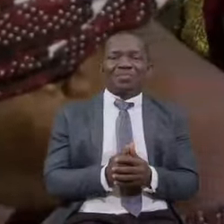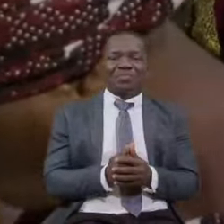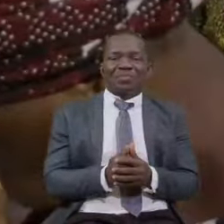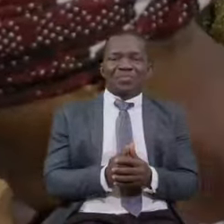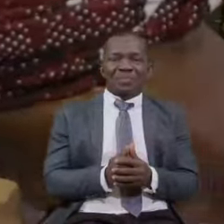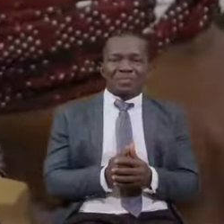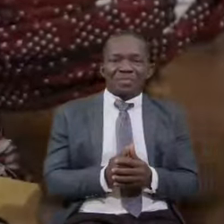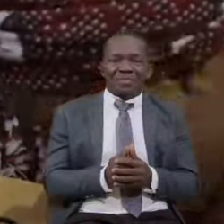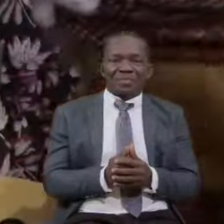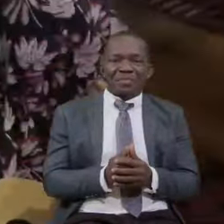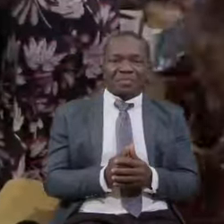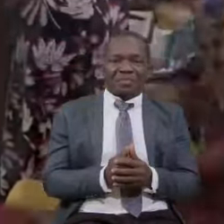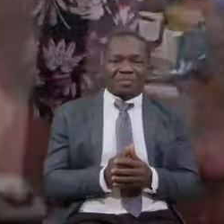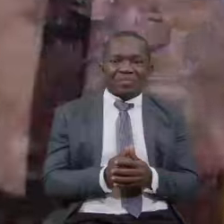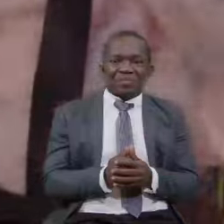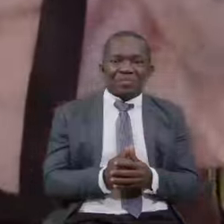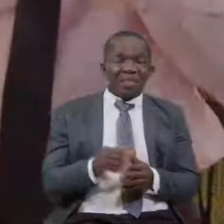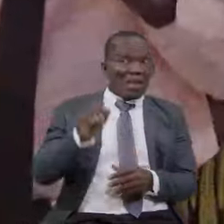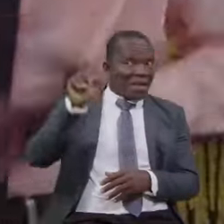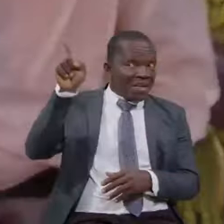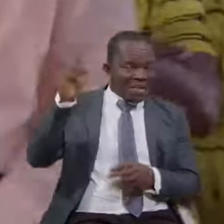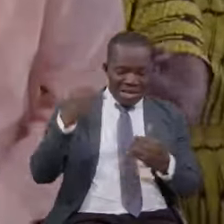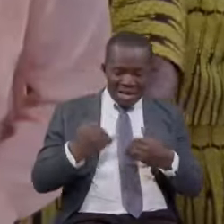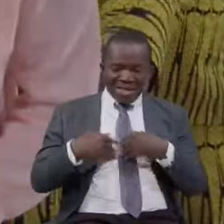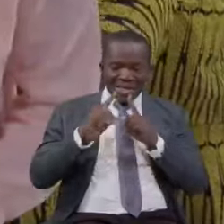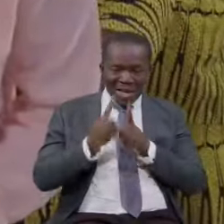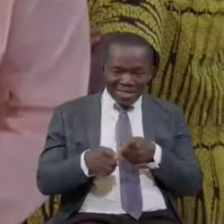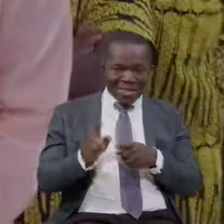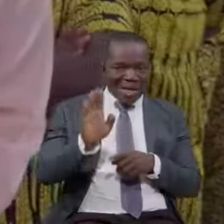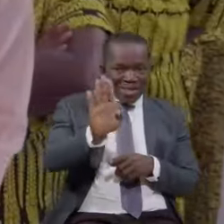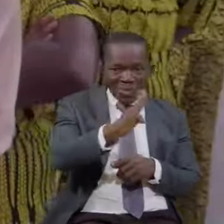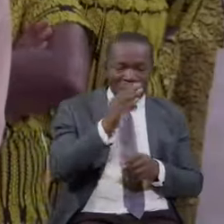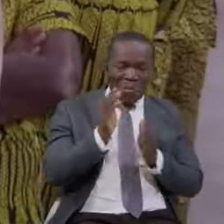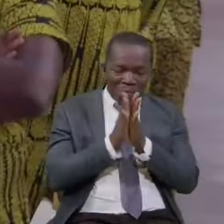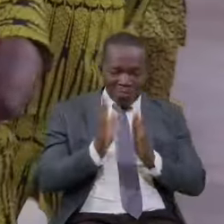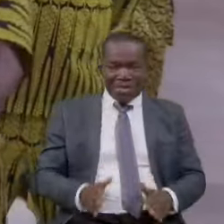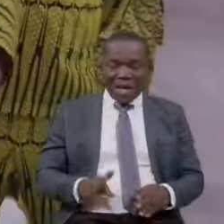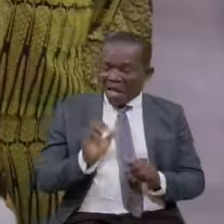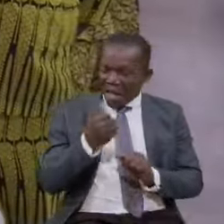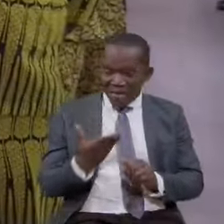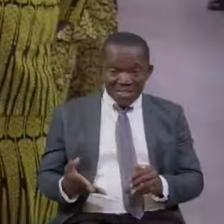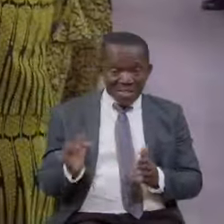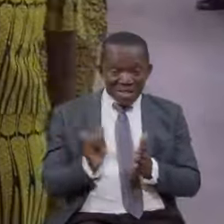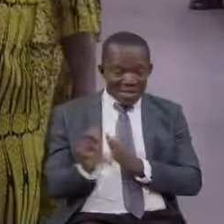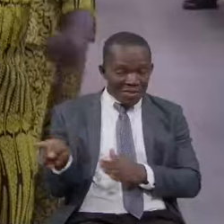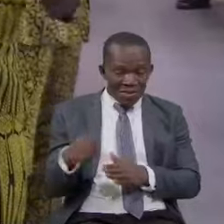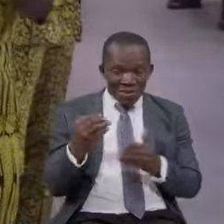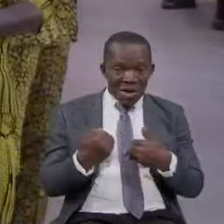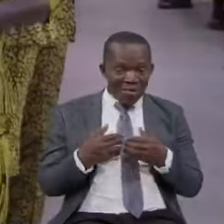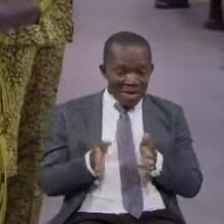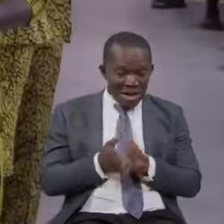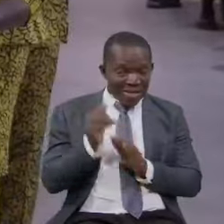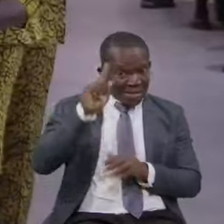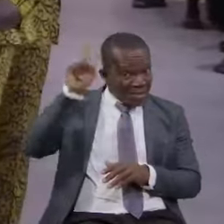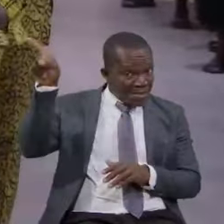prions a exaucé ta prière tout ce que tu as demandé il te l'a